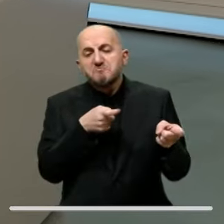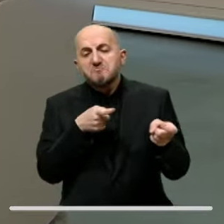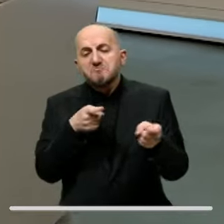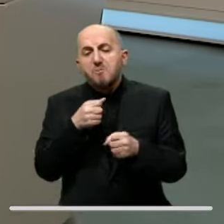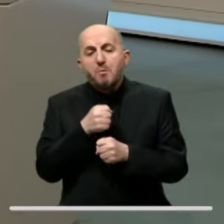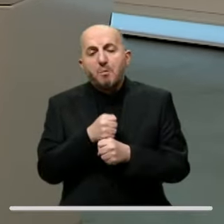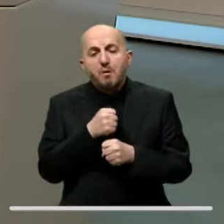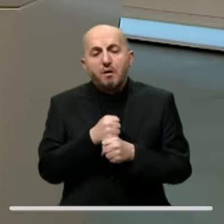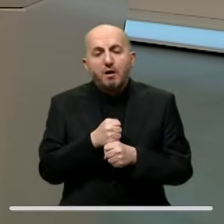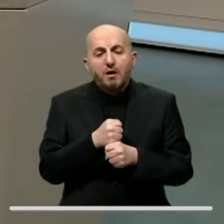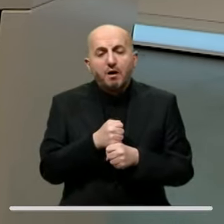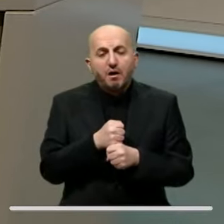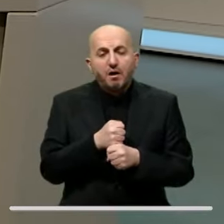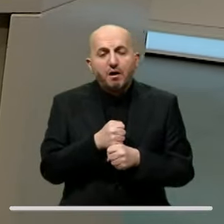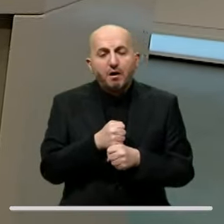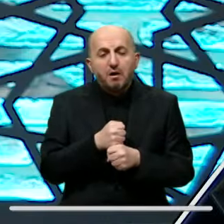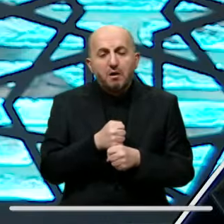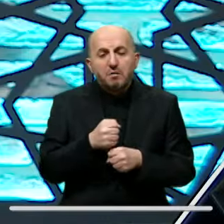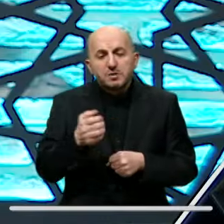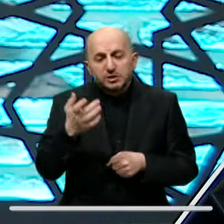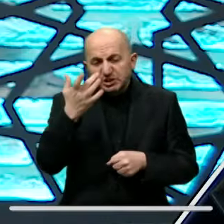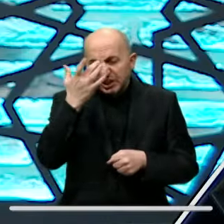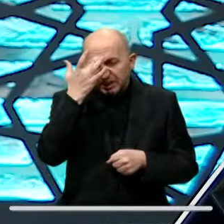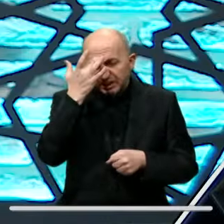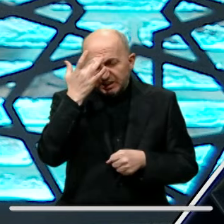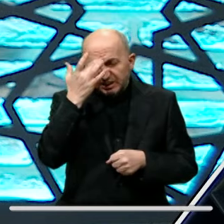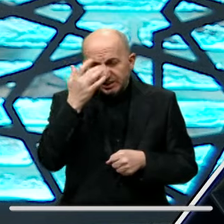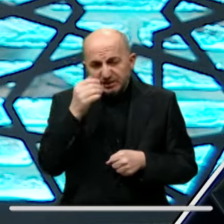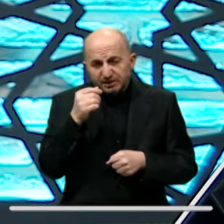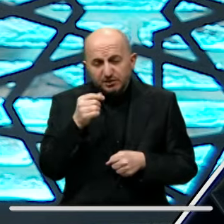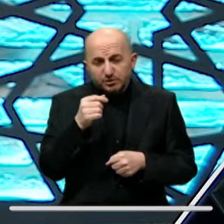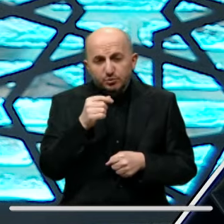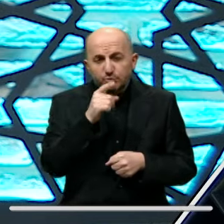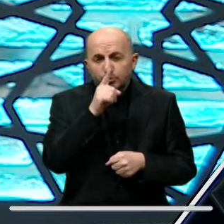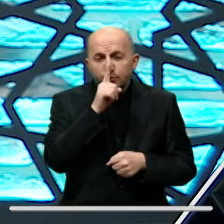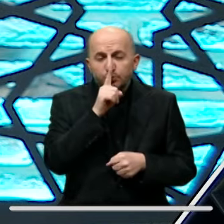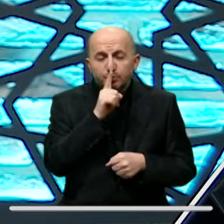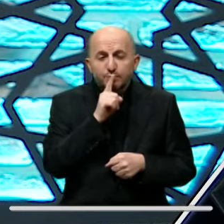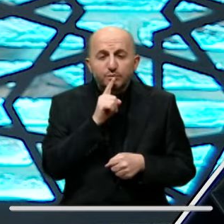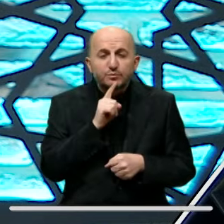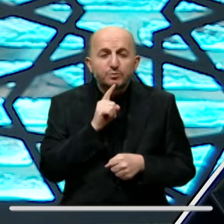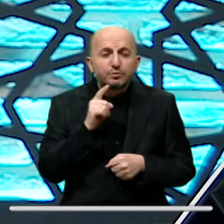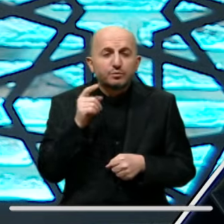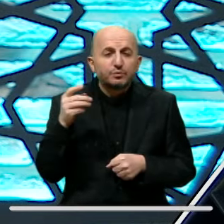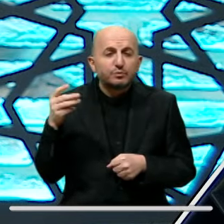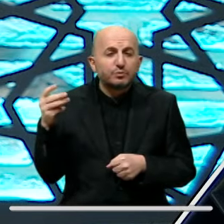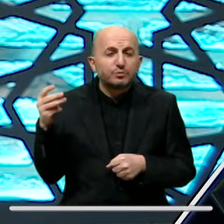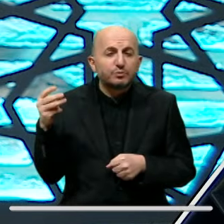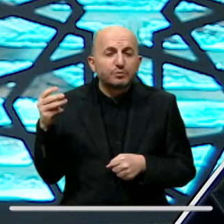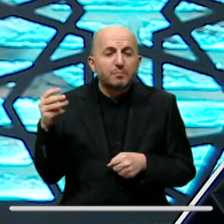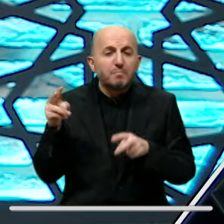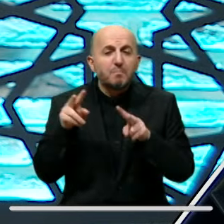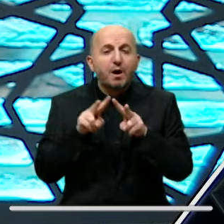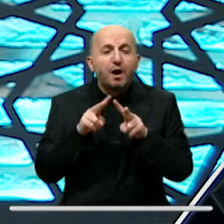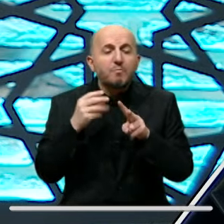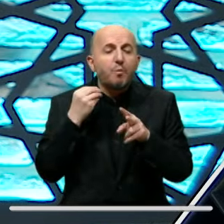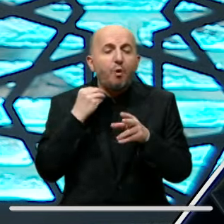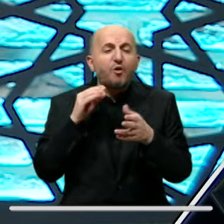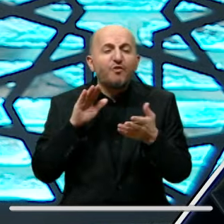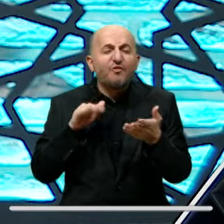aldım. De bir şehidimize 100 eski Alman markı borcum var hocam, şehidimize. Evet. Ben bu